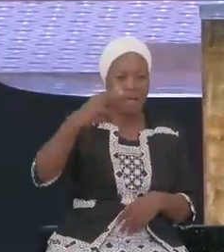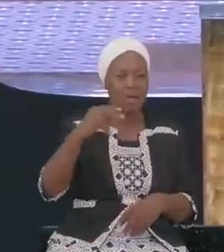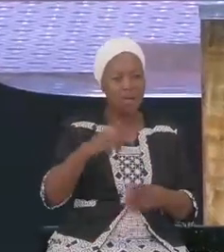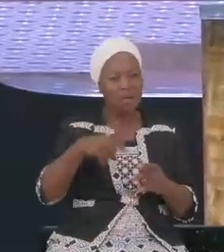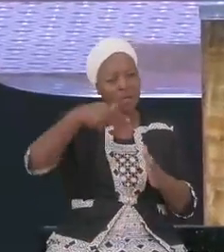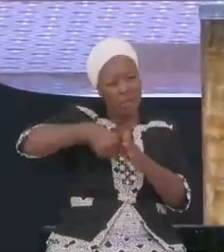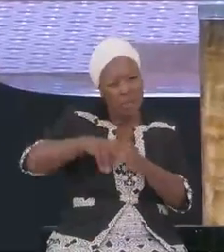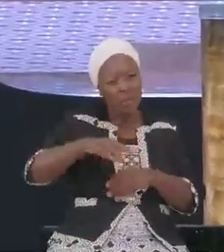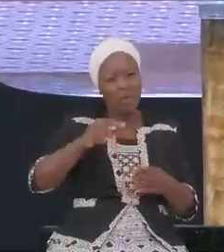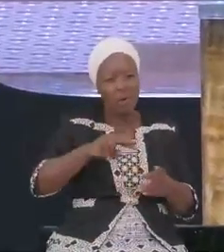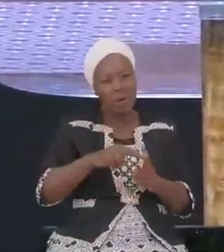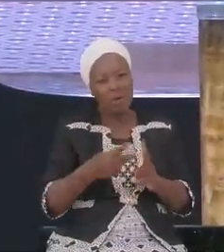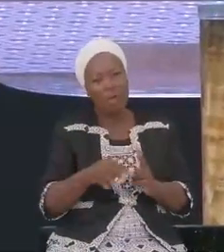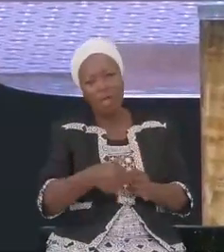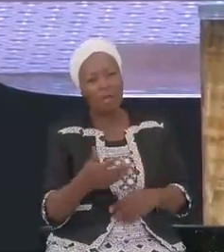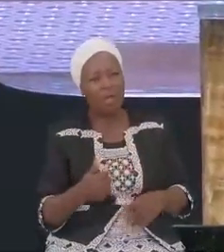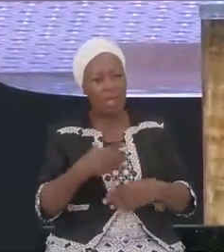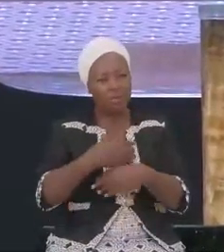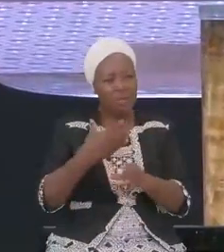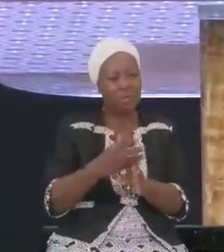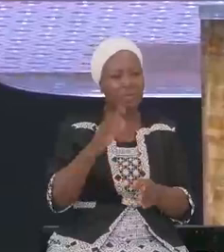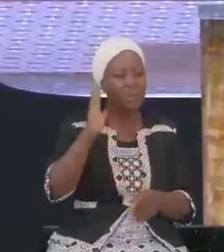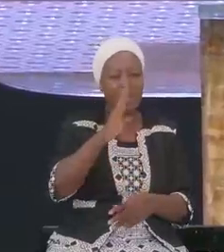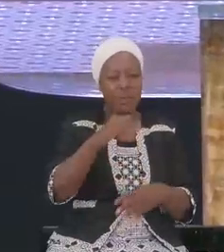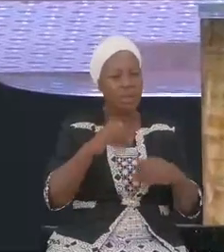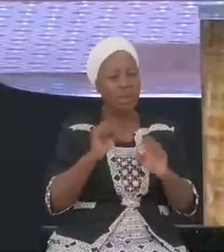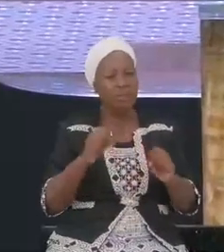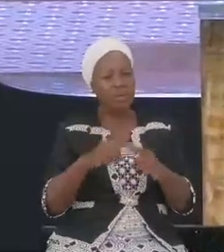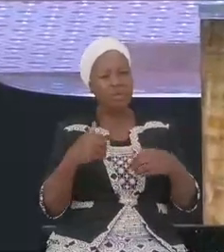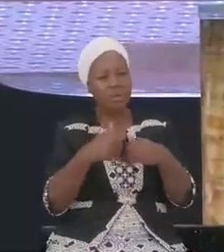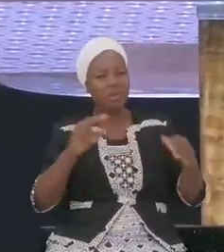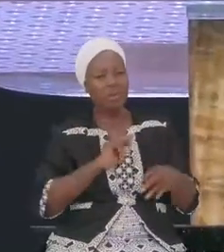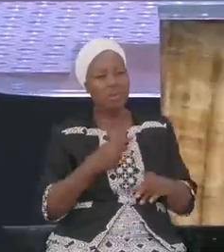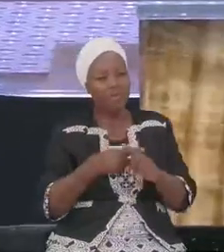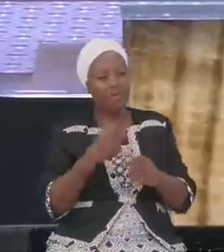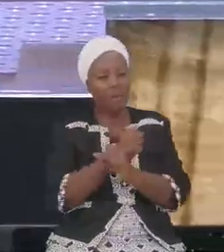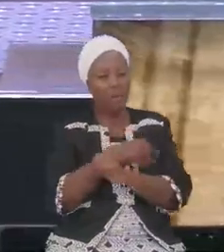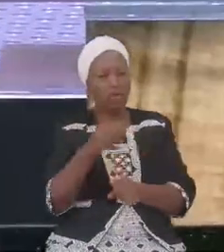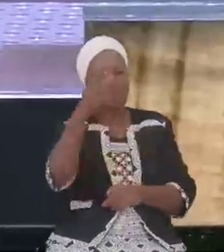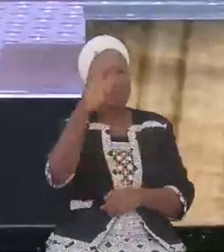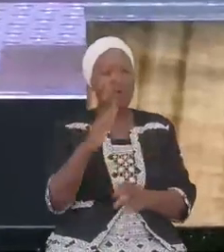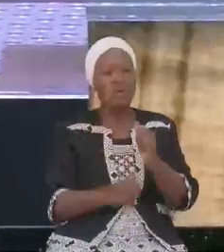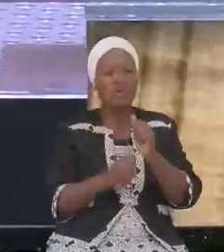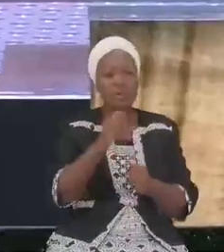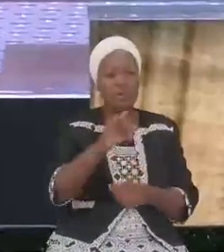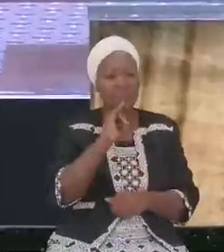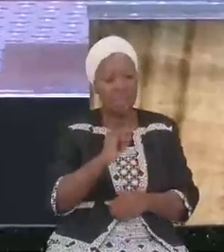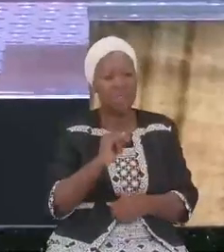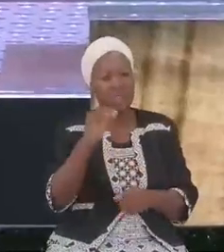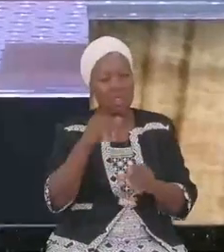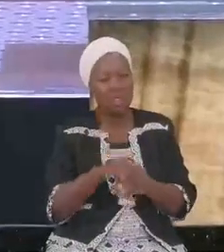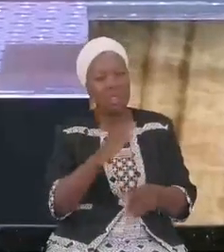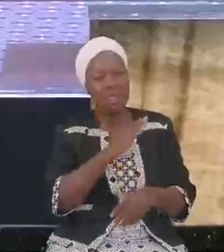ni aucune autre créature ne pourra nous séparer de l'amour de Dieu manifesté en